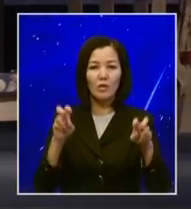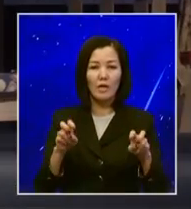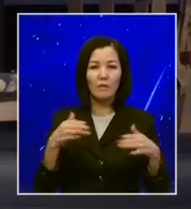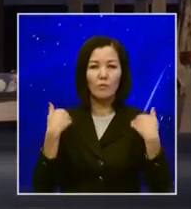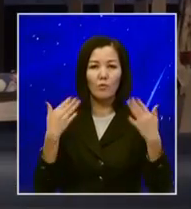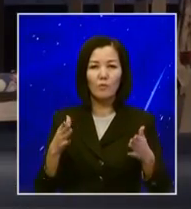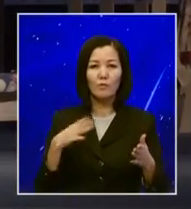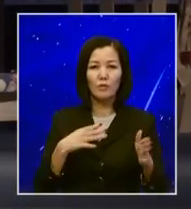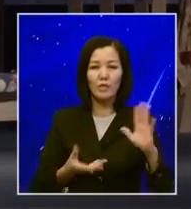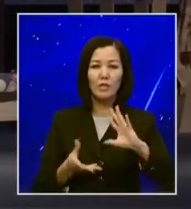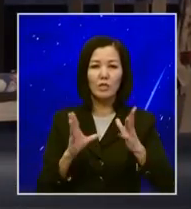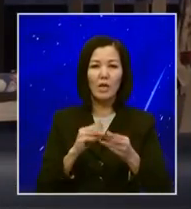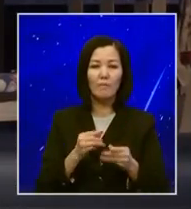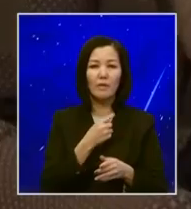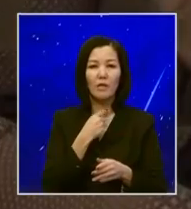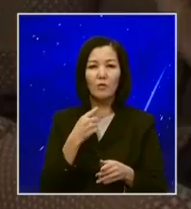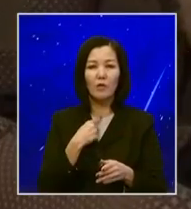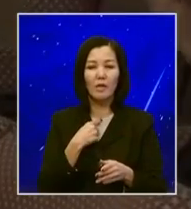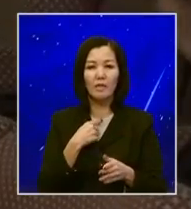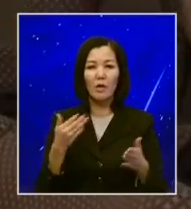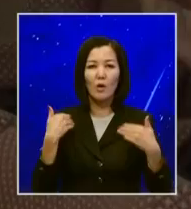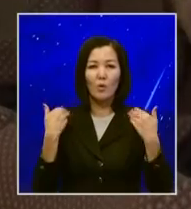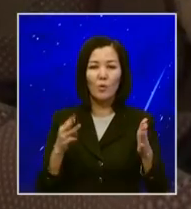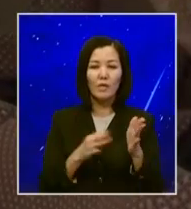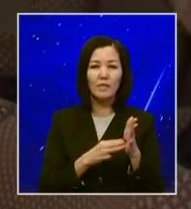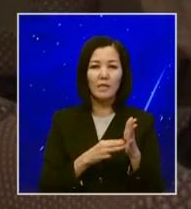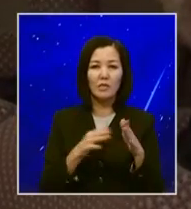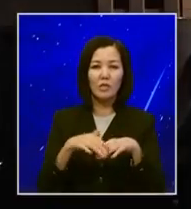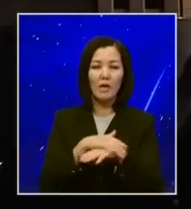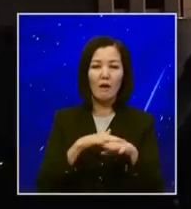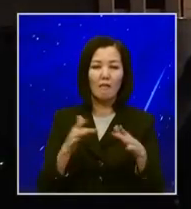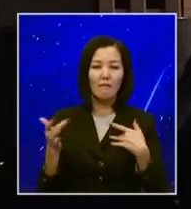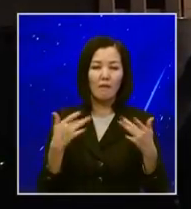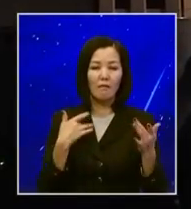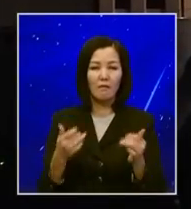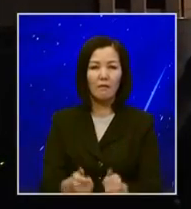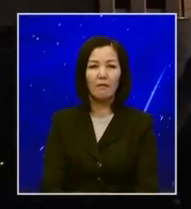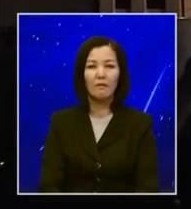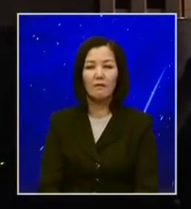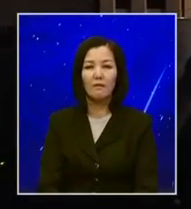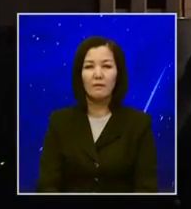ұсына бастады. Жалпы бұл облыс орталығына келіп қойылым қойған 8-ші халық театры.